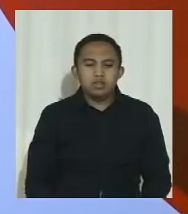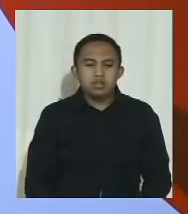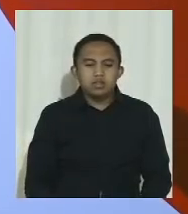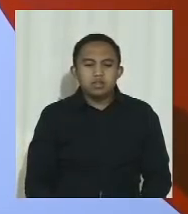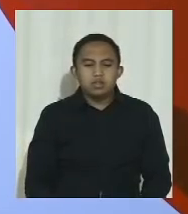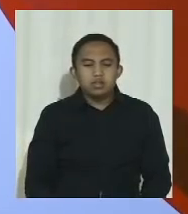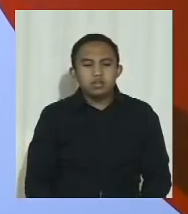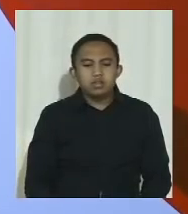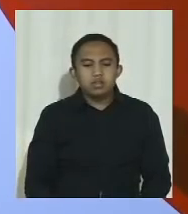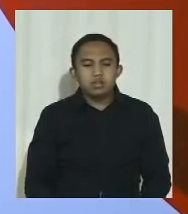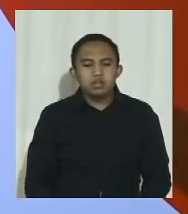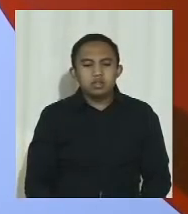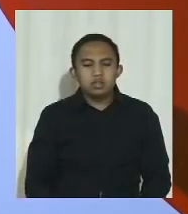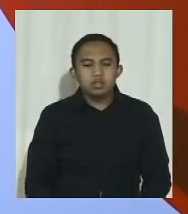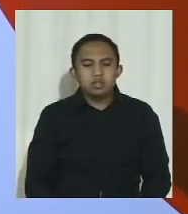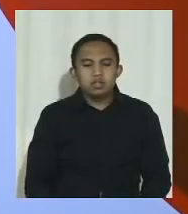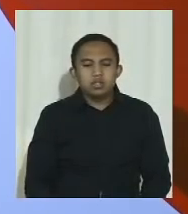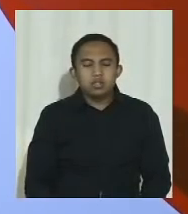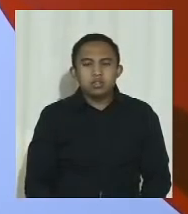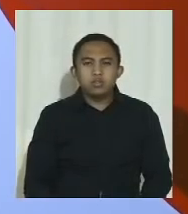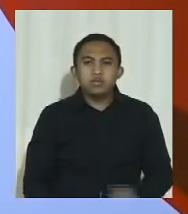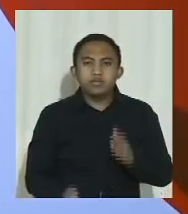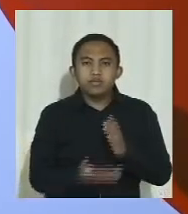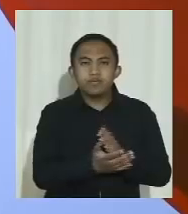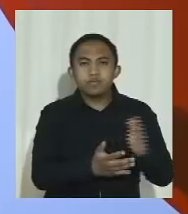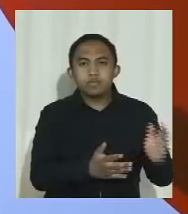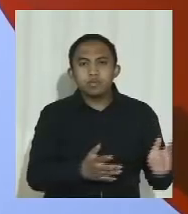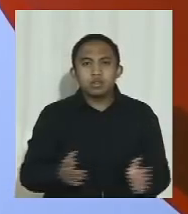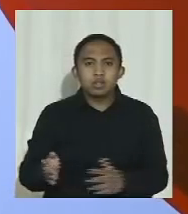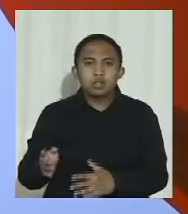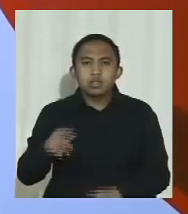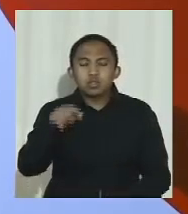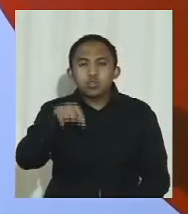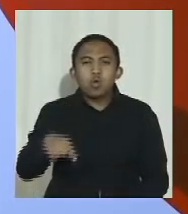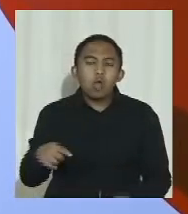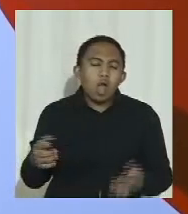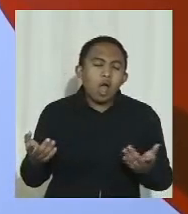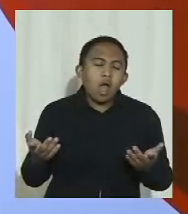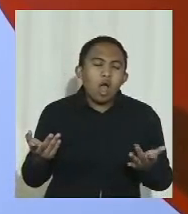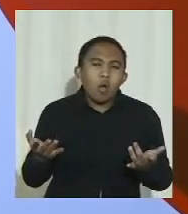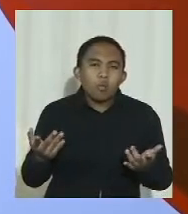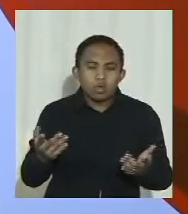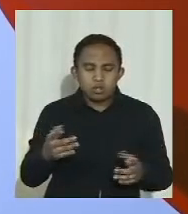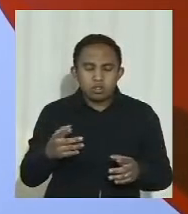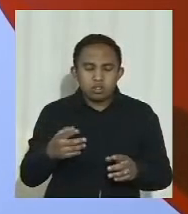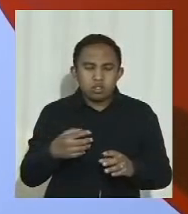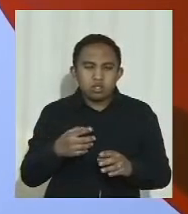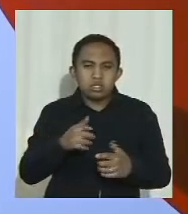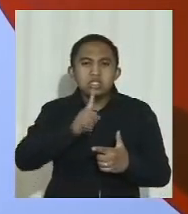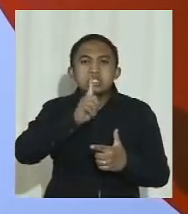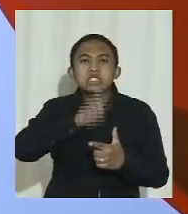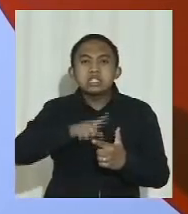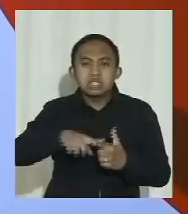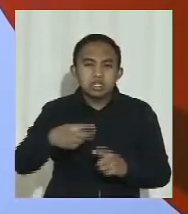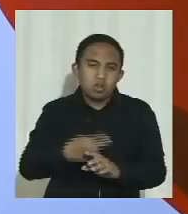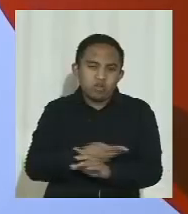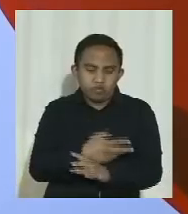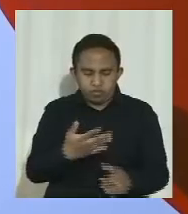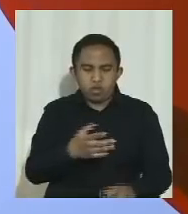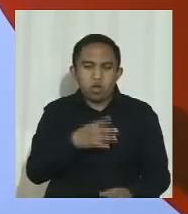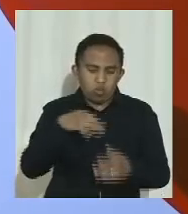Dia izay vaovao izay ihany koa no mampiditra antsika ao anatin'ny antotanisa mandidina ny fivoaran'ny koronavirus eto Madagasikara tao